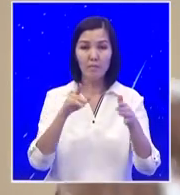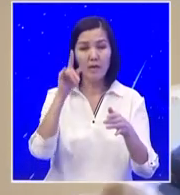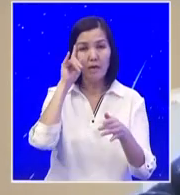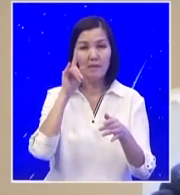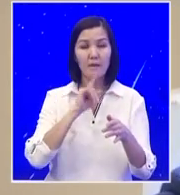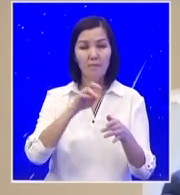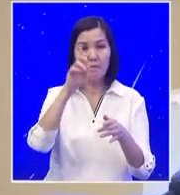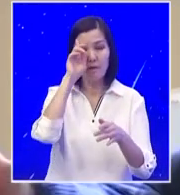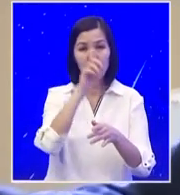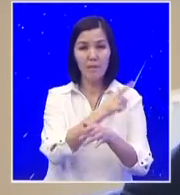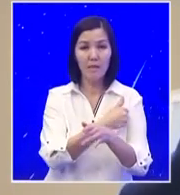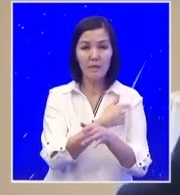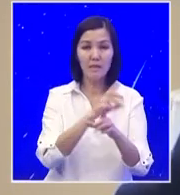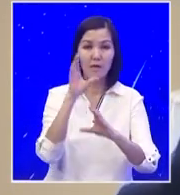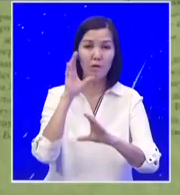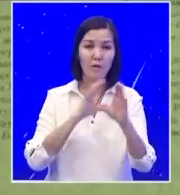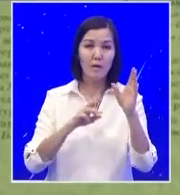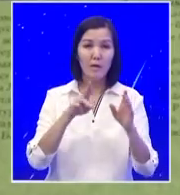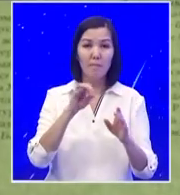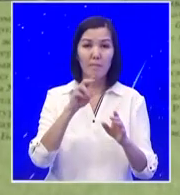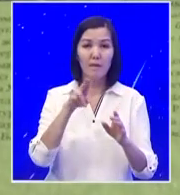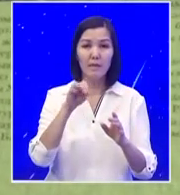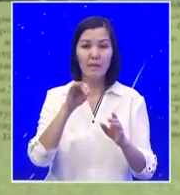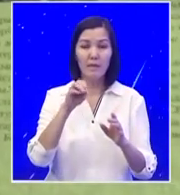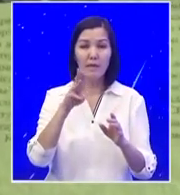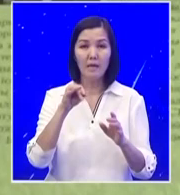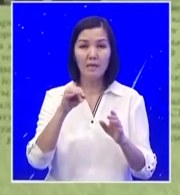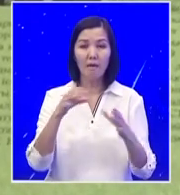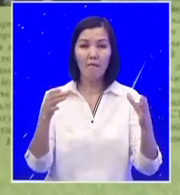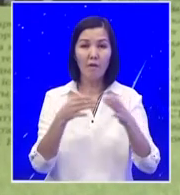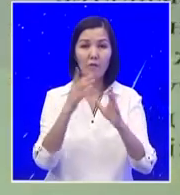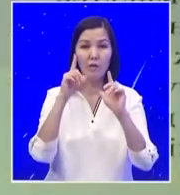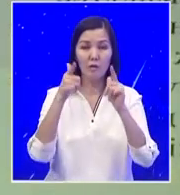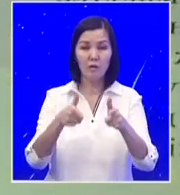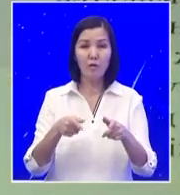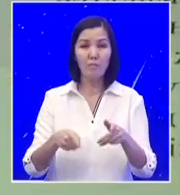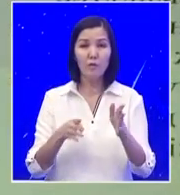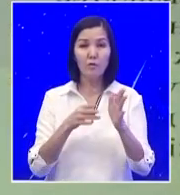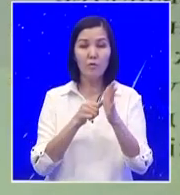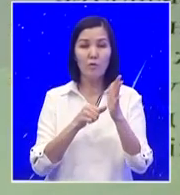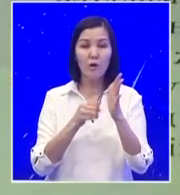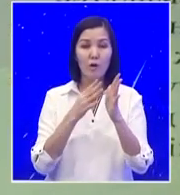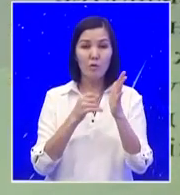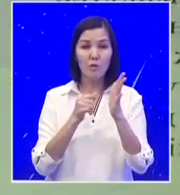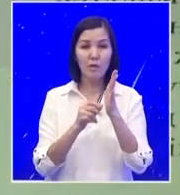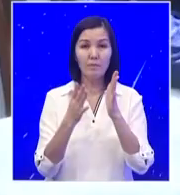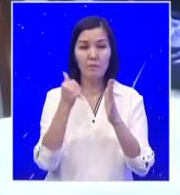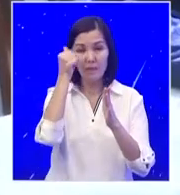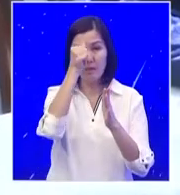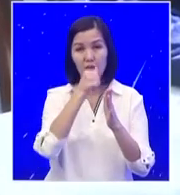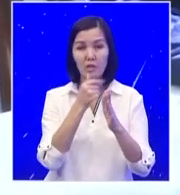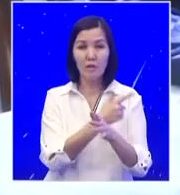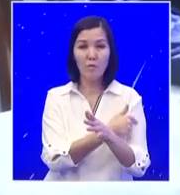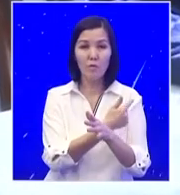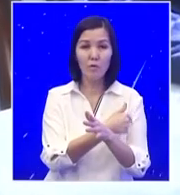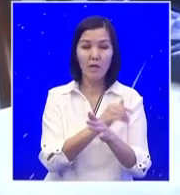мемлекеттік медицина институтына педиатрия факультетіне оқуға түседі. 1965 жылы Балқаш аудандық орталық ауруханасына